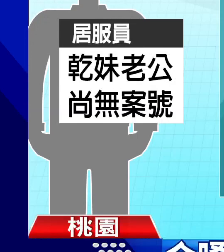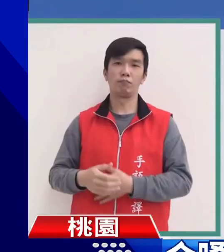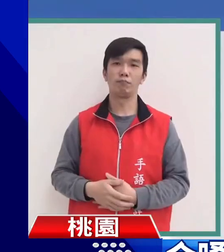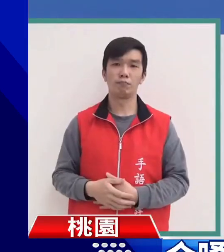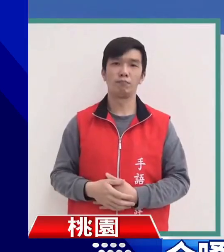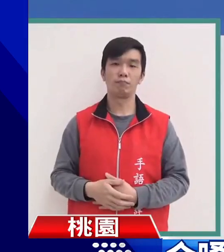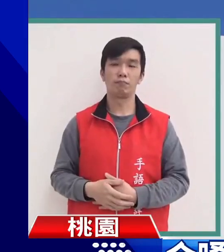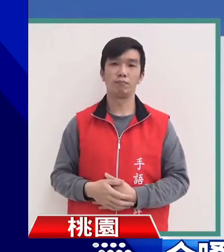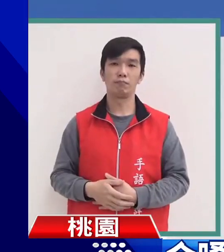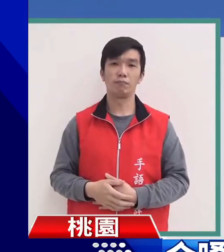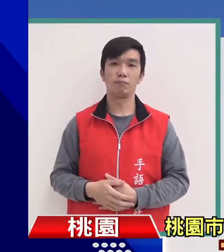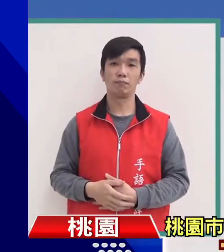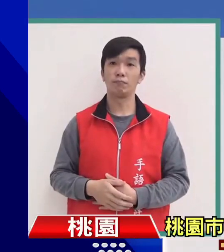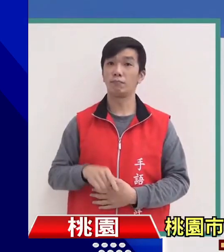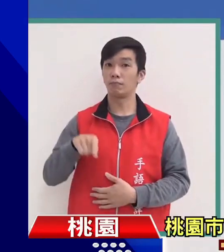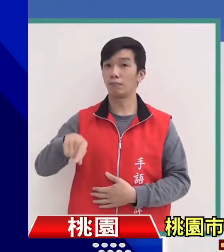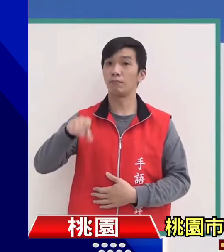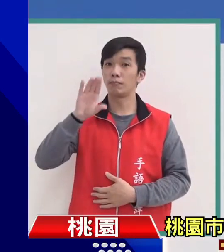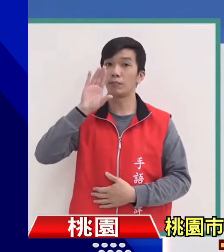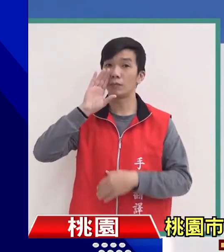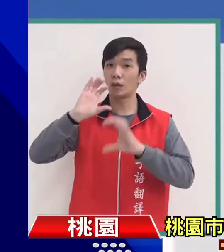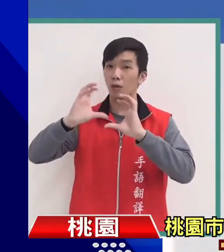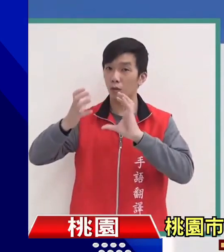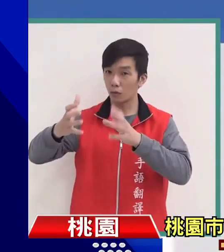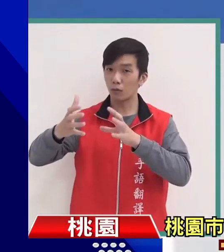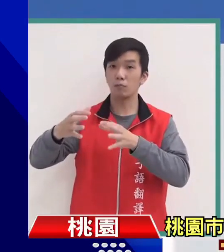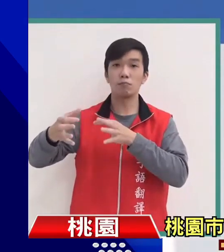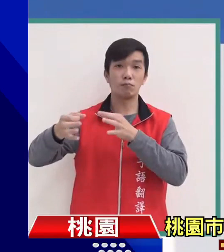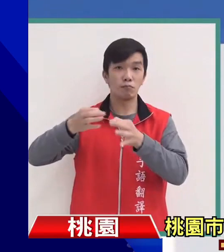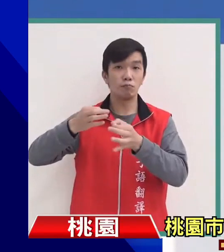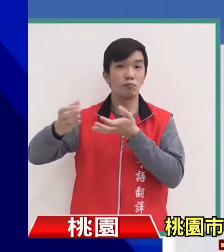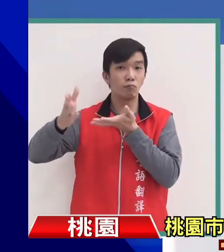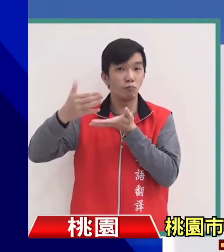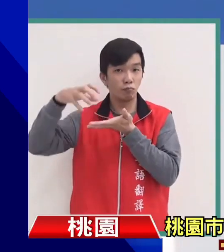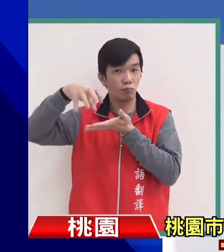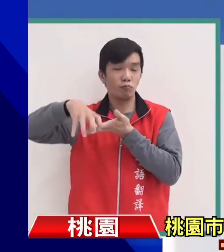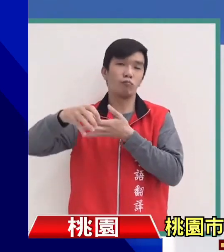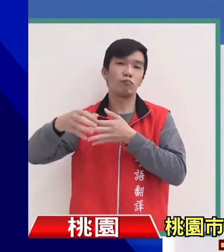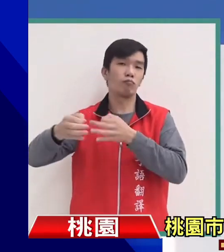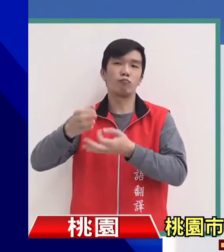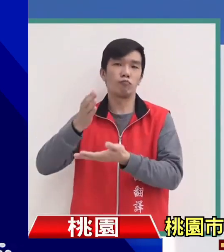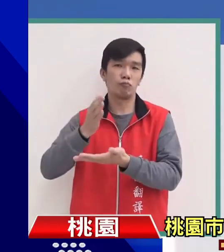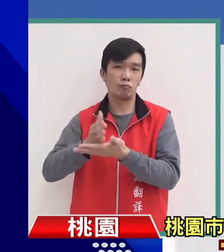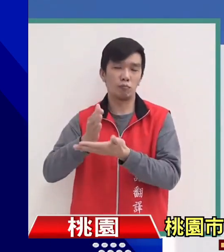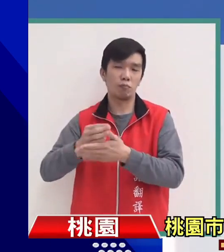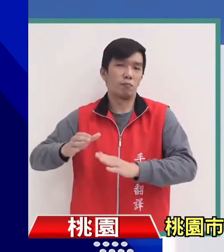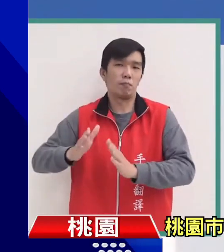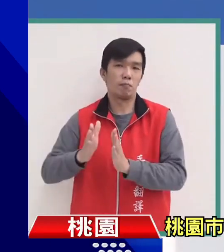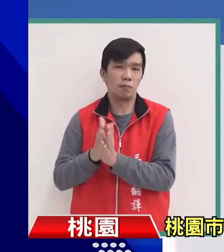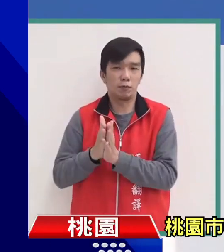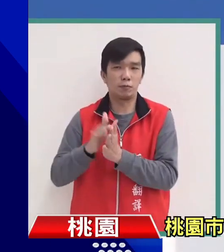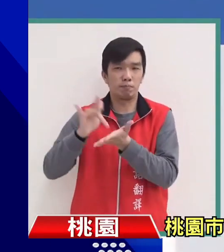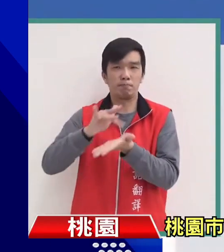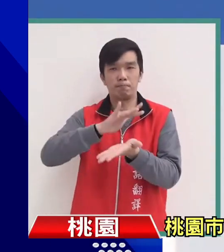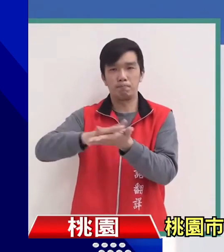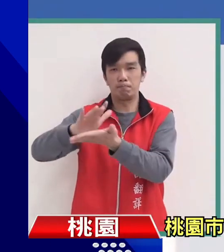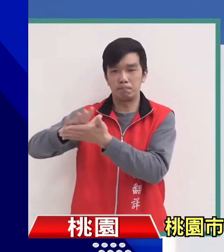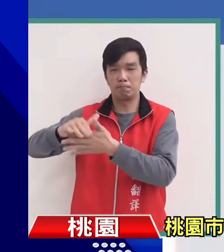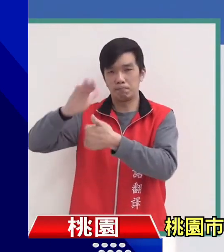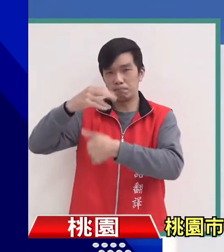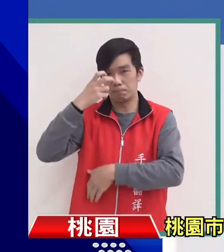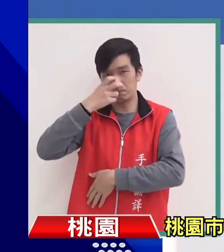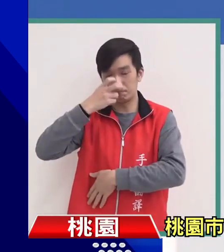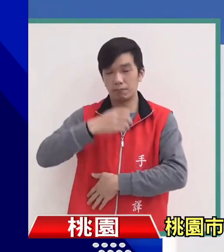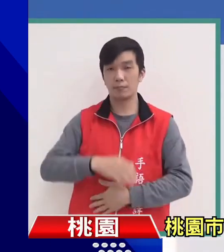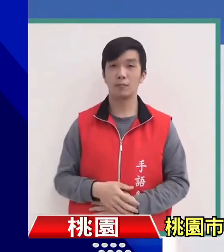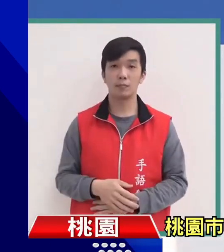师。 瓦城泰国料理就停业，哦，来裁剪消毒。那我们框列了